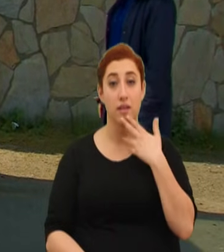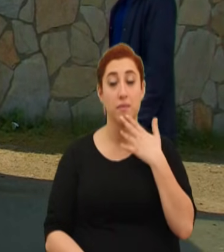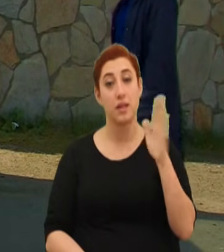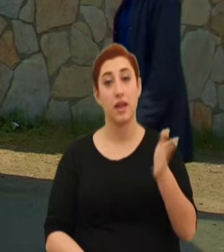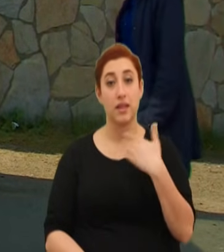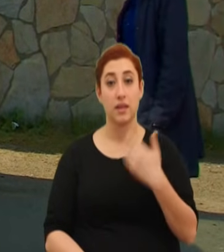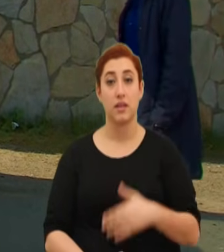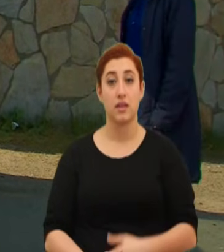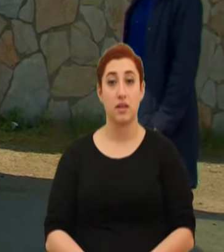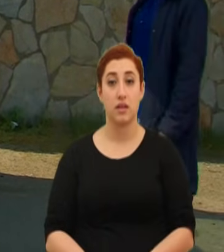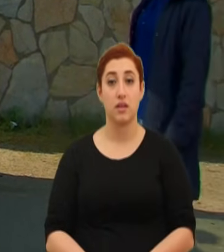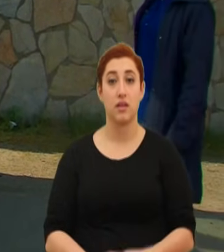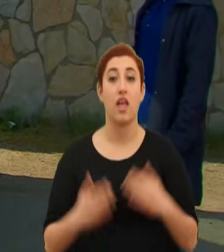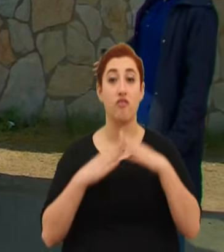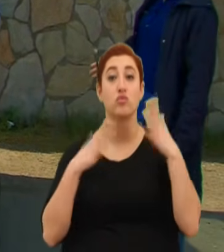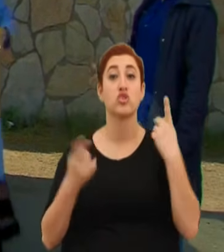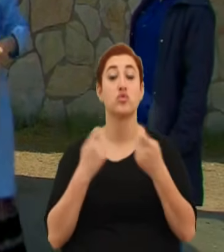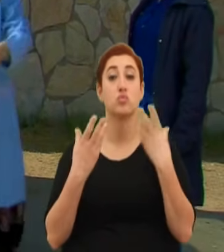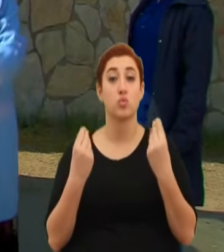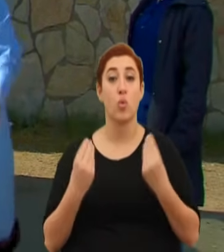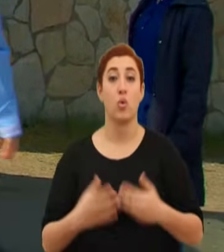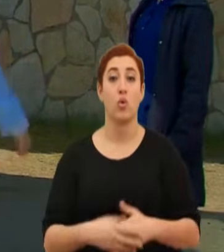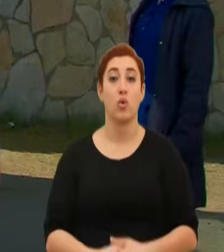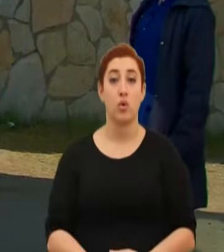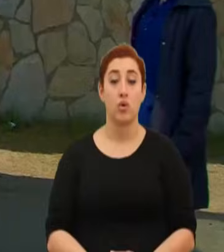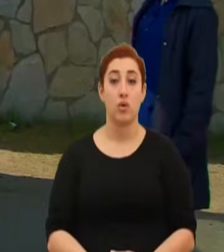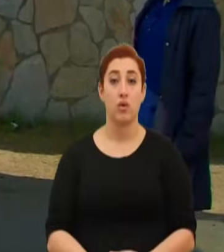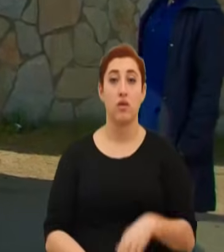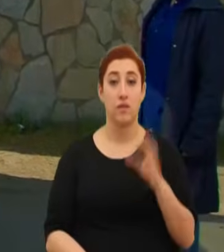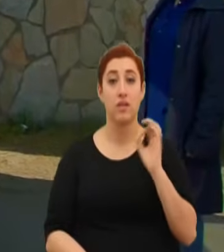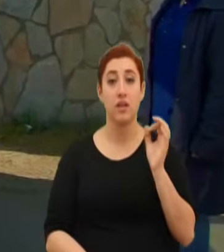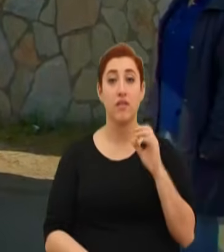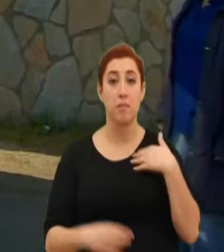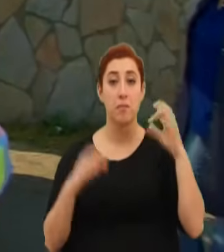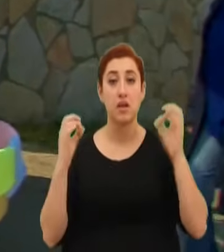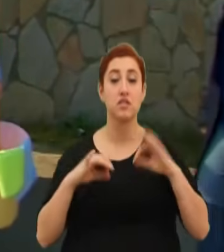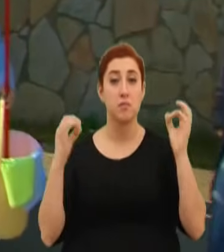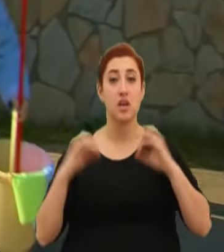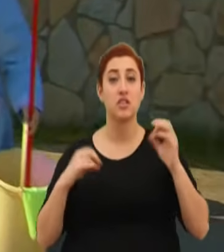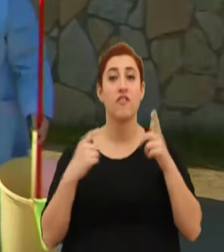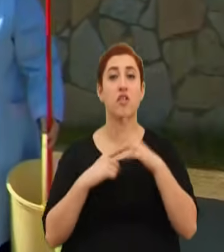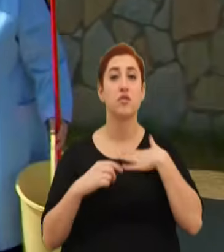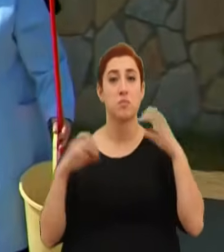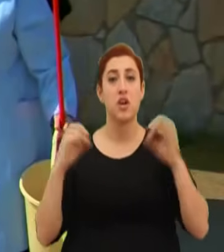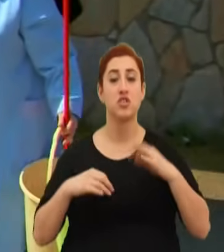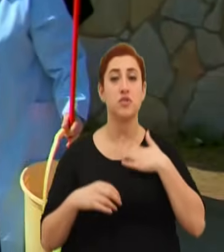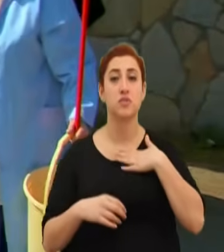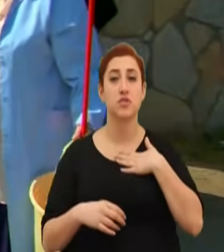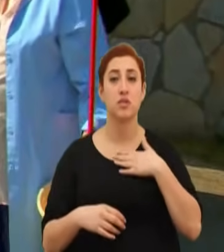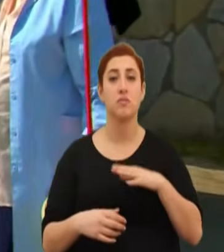hanımlar hadi. Ev büyük işimiz çok. Evet başladım. Başladım Fatmacığım başladım